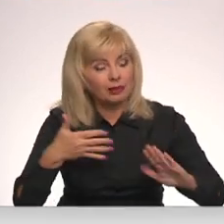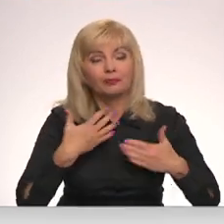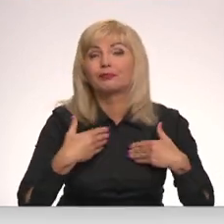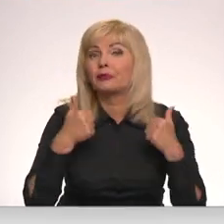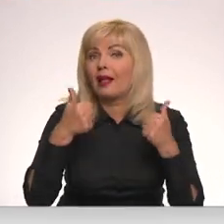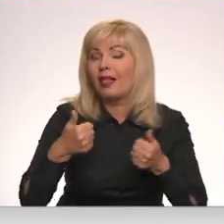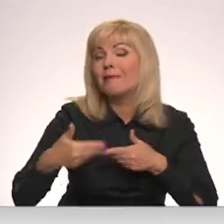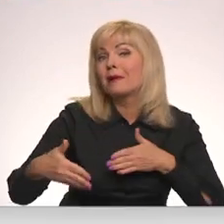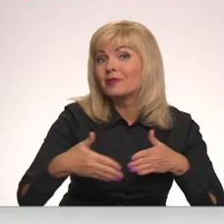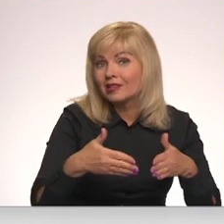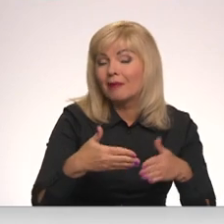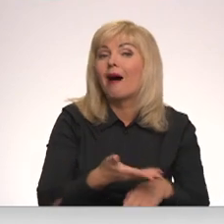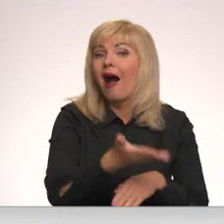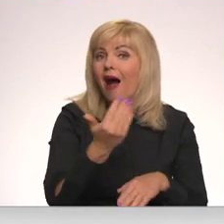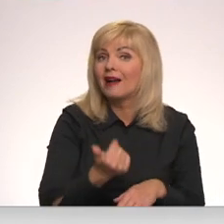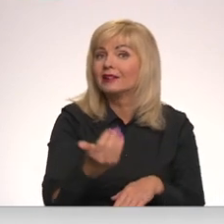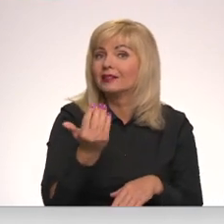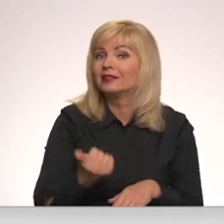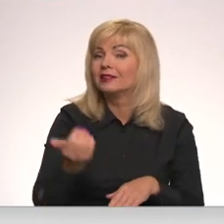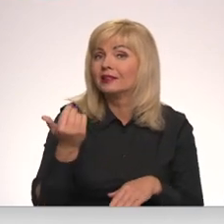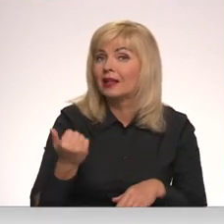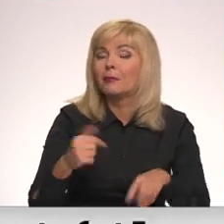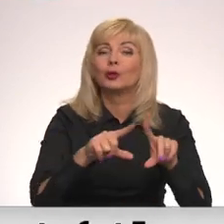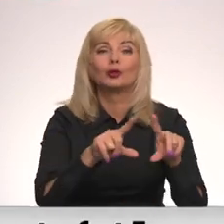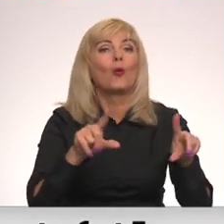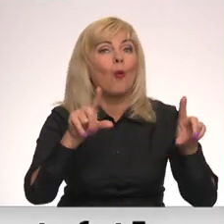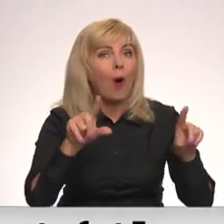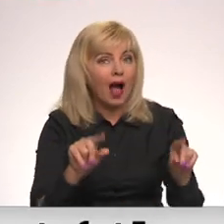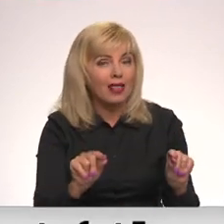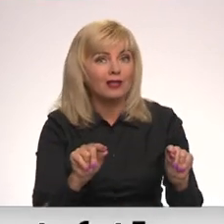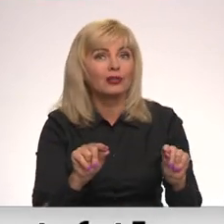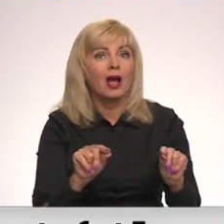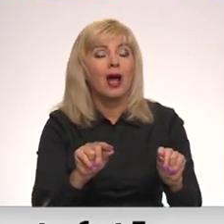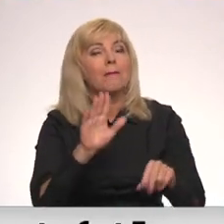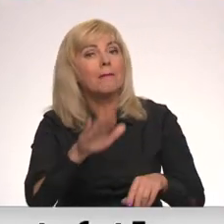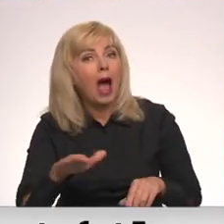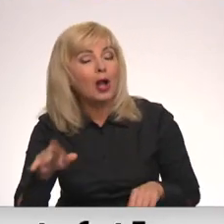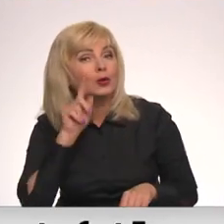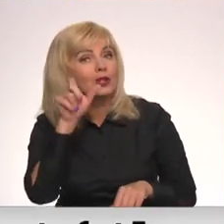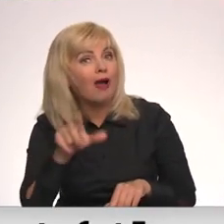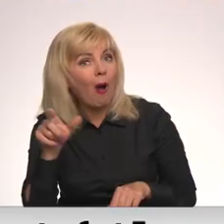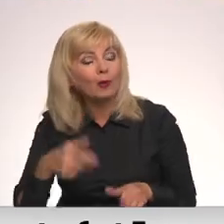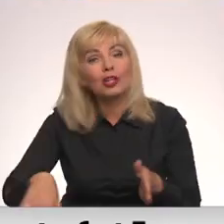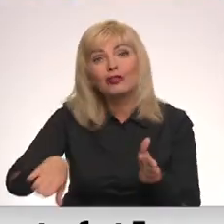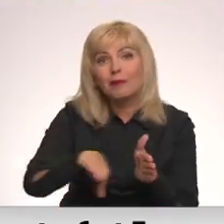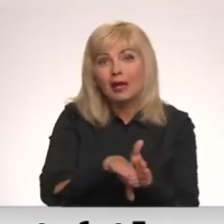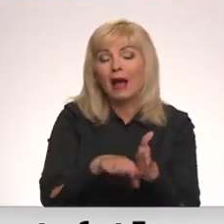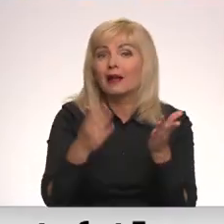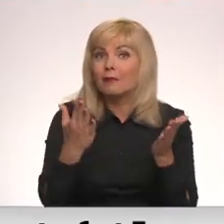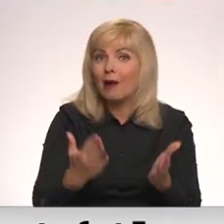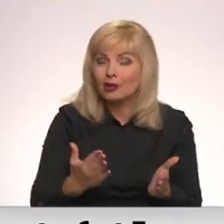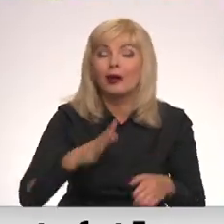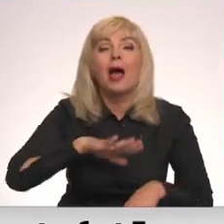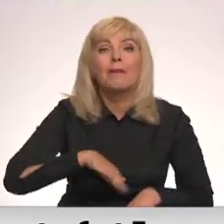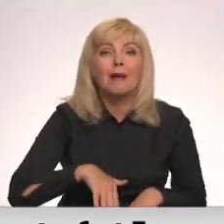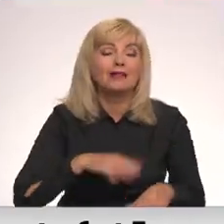ceļiem, kad mēs aicinām skolas, bērnus, jauniešus piedalīties pasākumos. Bez tam mēs